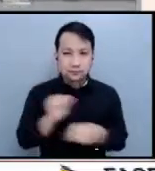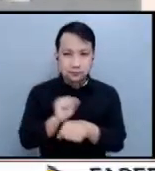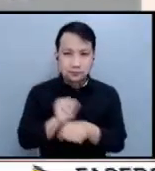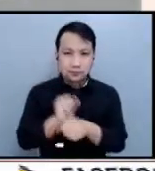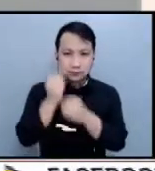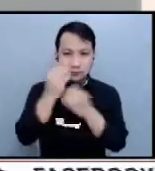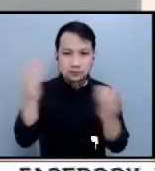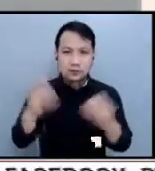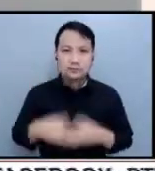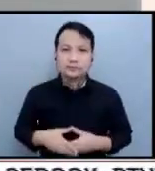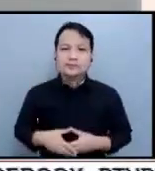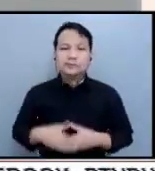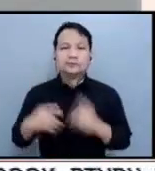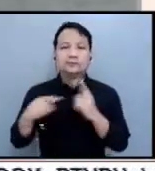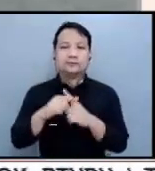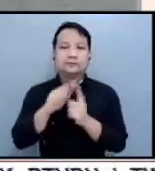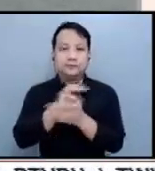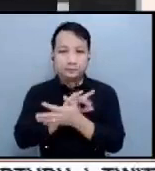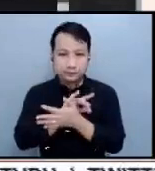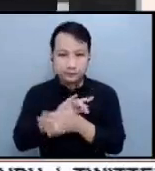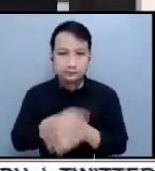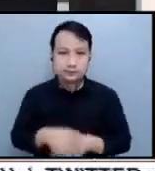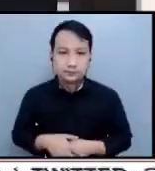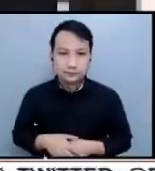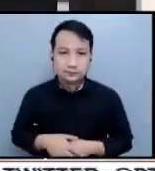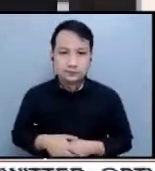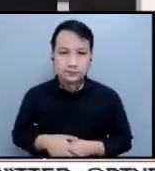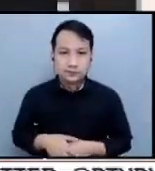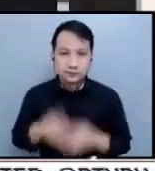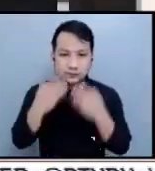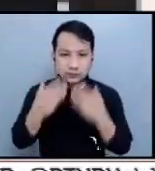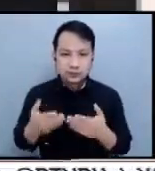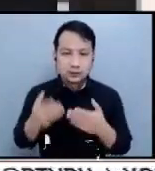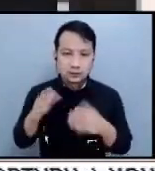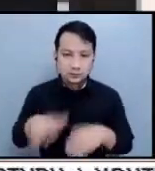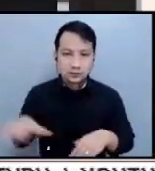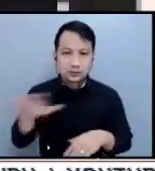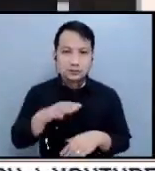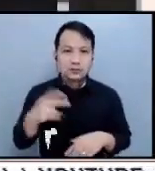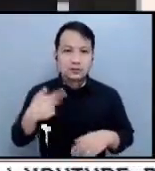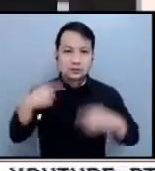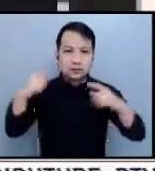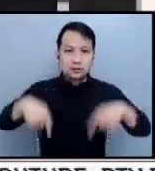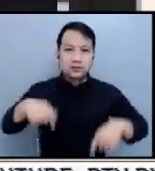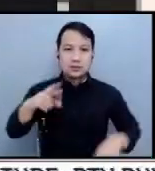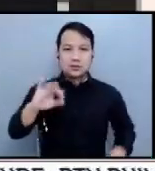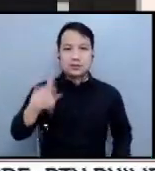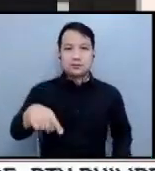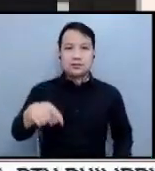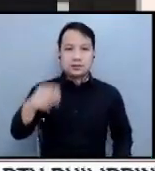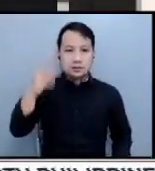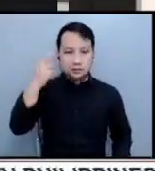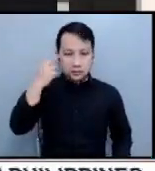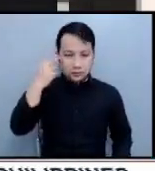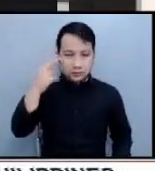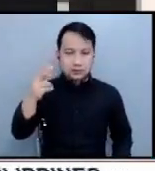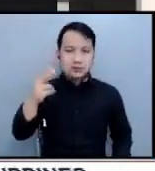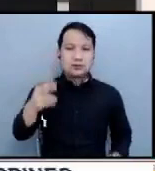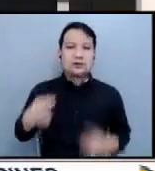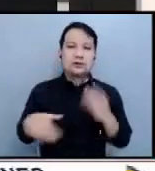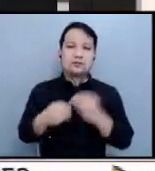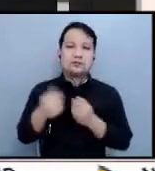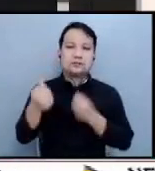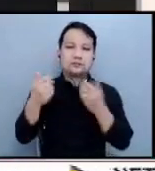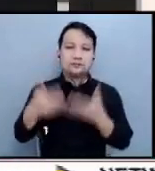na nag-COVID positive. Well, maraming salamat po sa inyong panahon po dito po sa RSP, Attorney Hans Leo Kakdak, ang administrator po